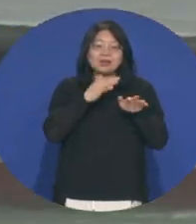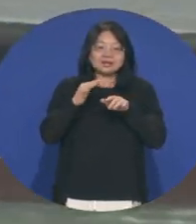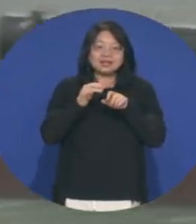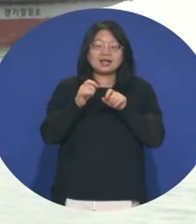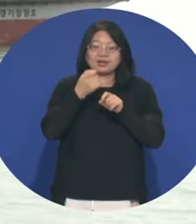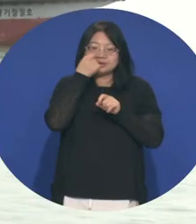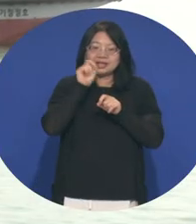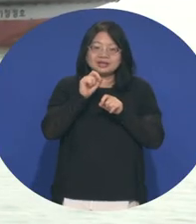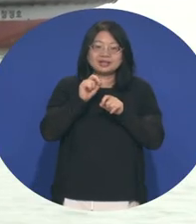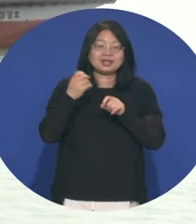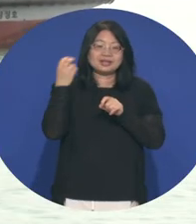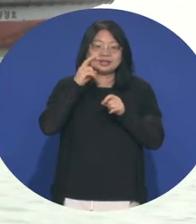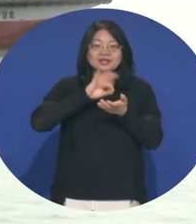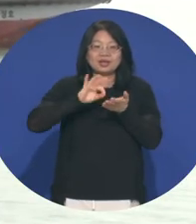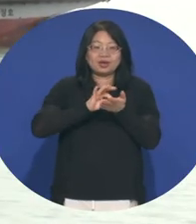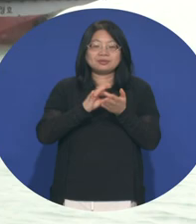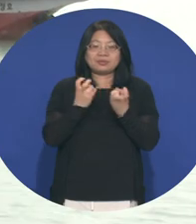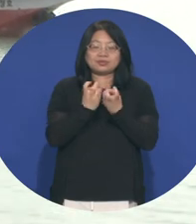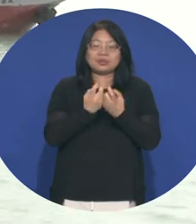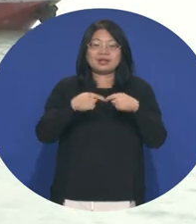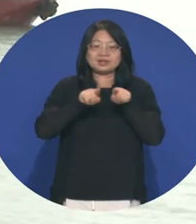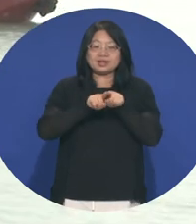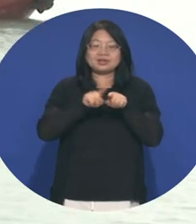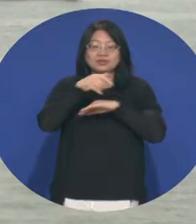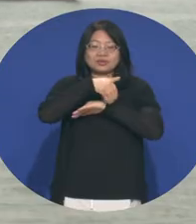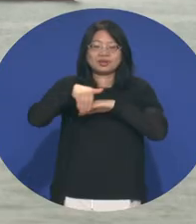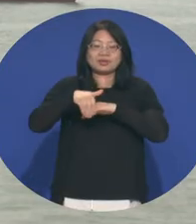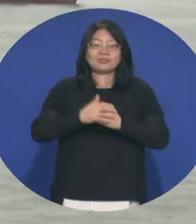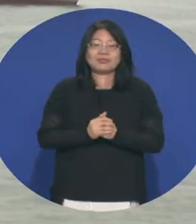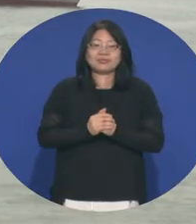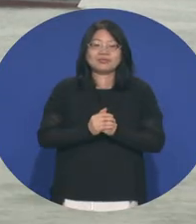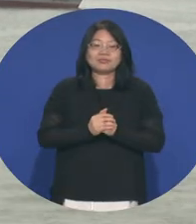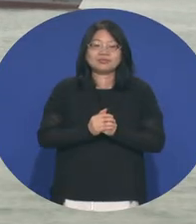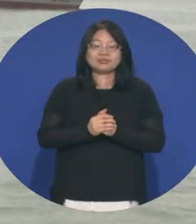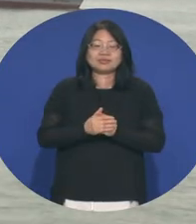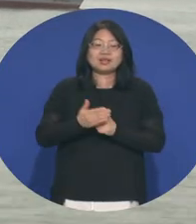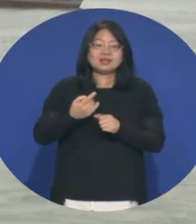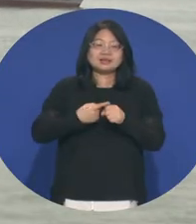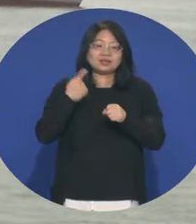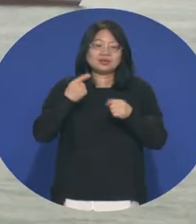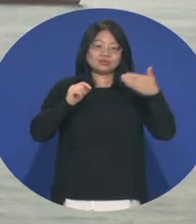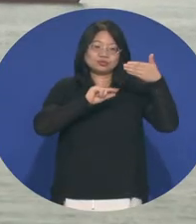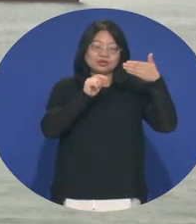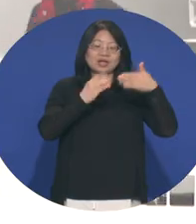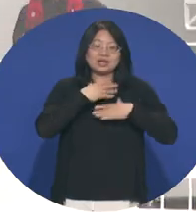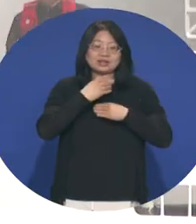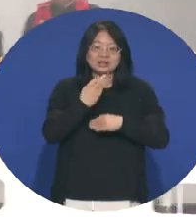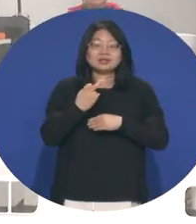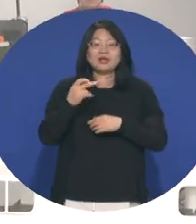쓰레기 재활용 활성화 방안도 함께한다는 계획입니다. 한편 도는 지난해